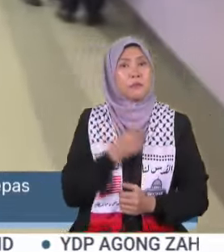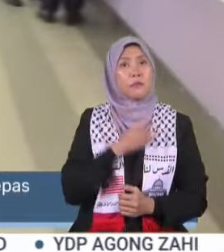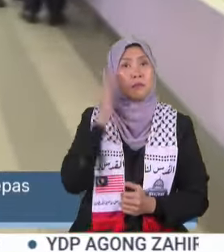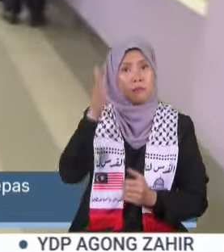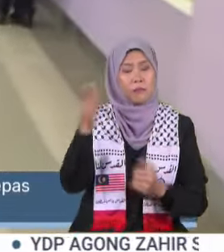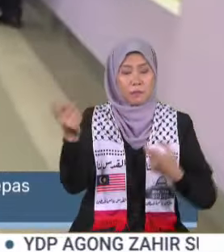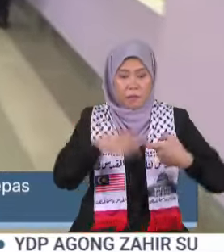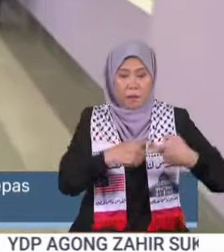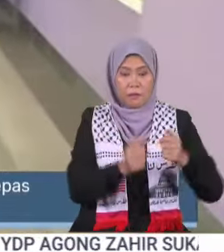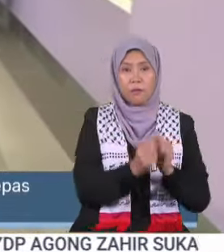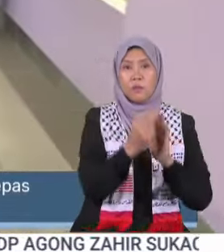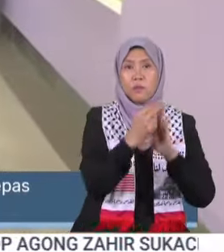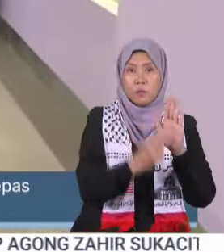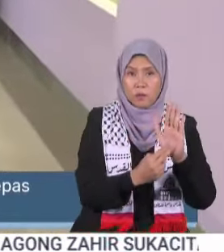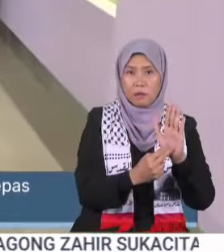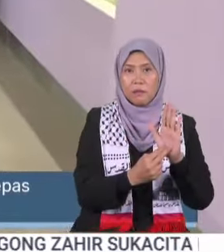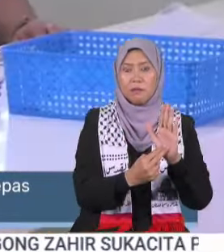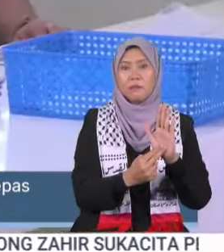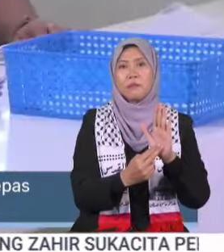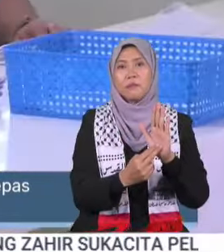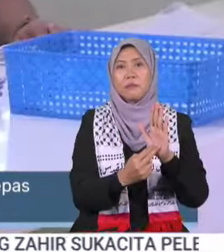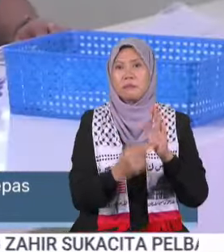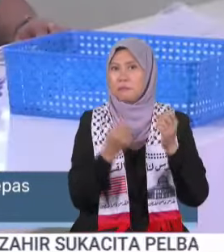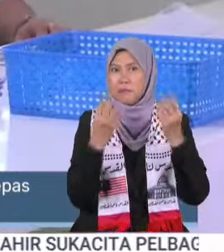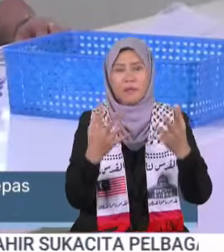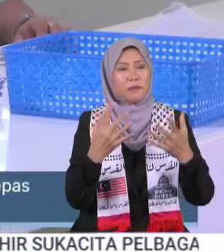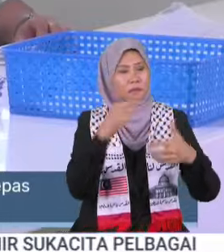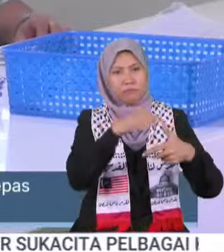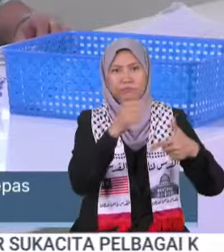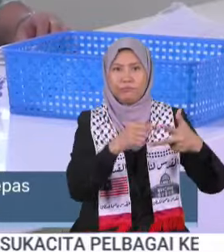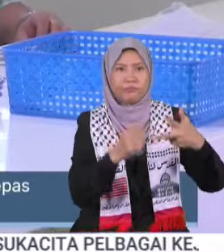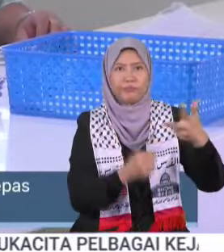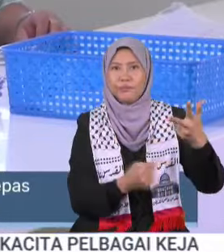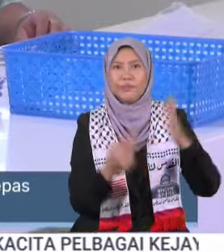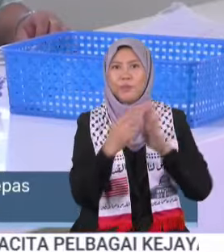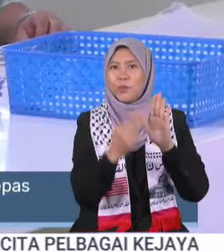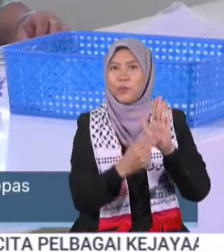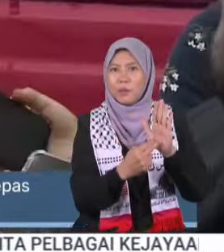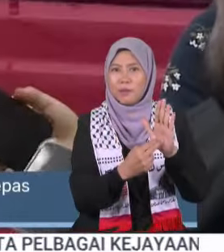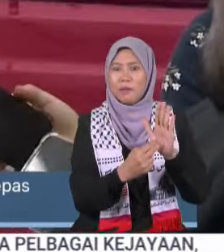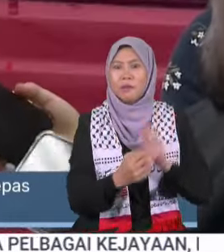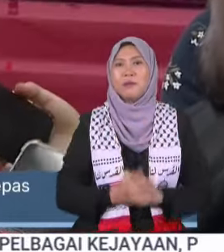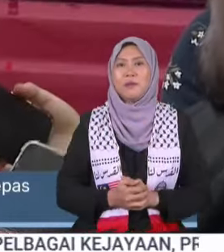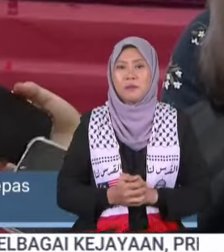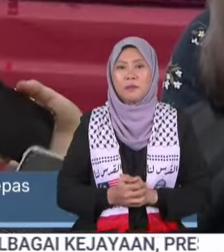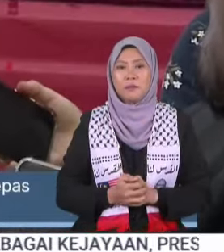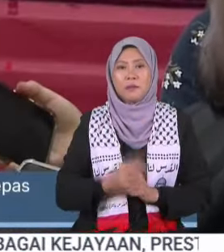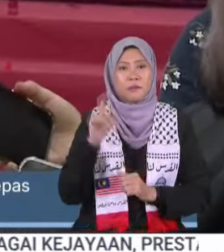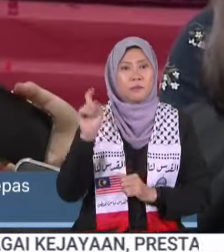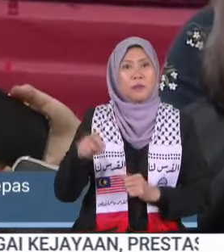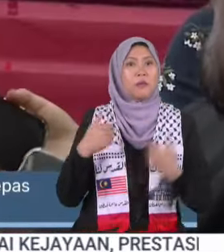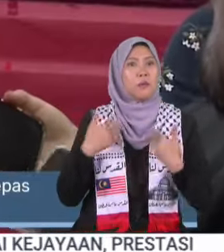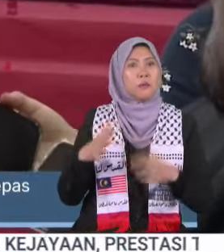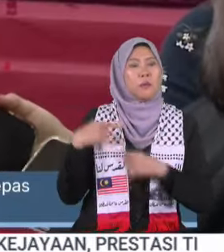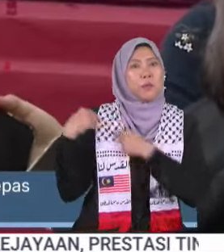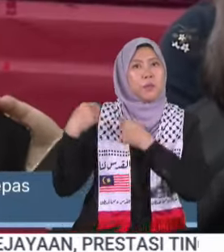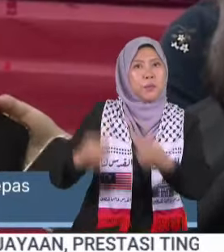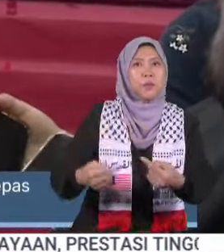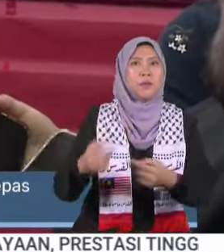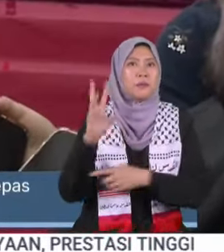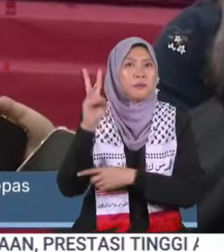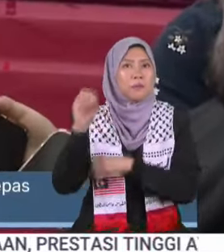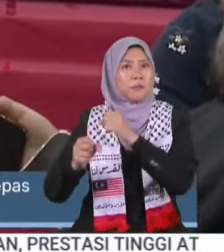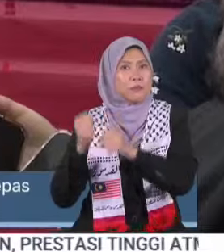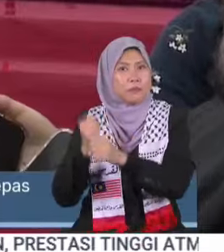the law involving 43 la theister after0 the curent